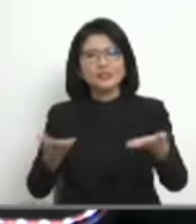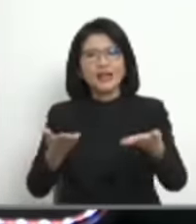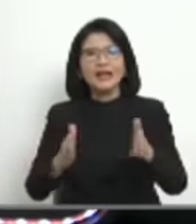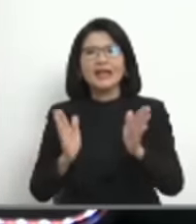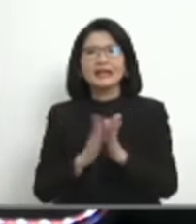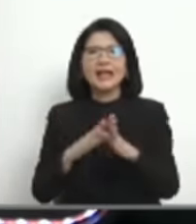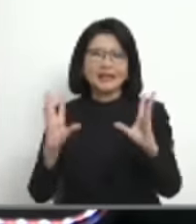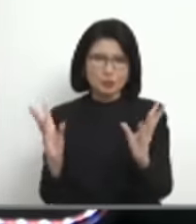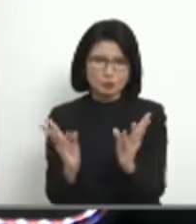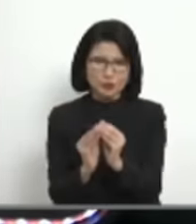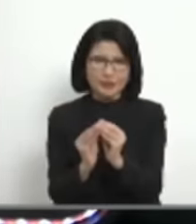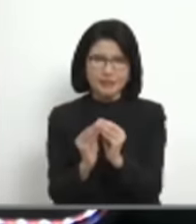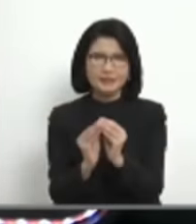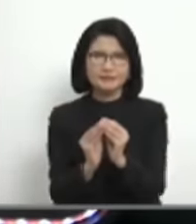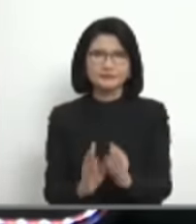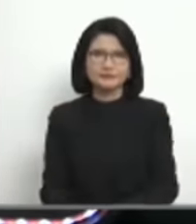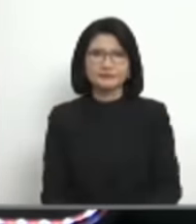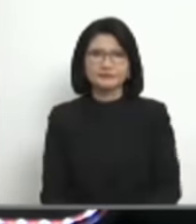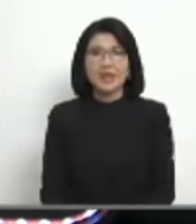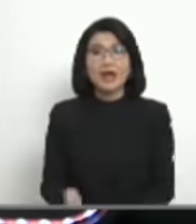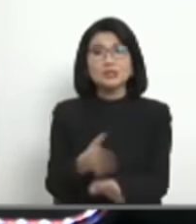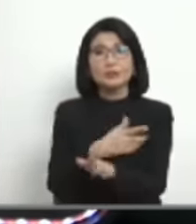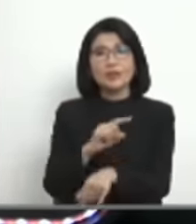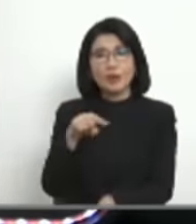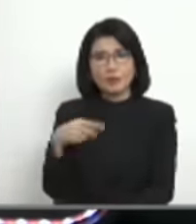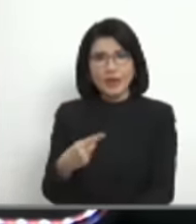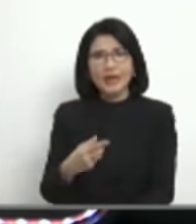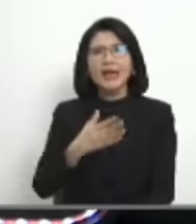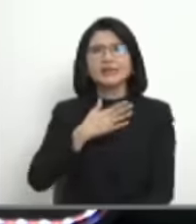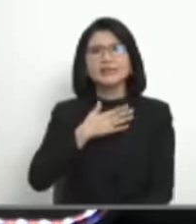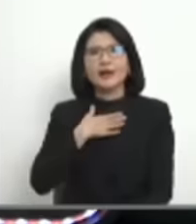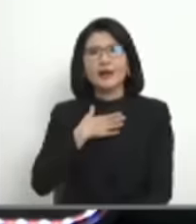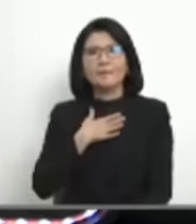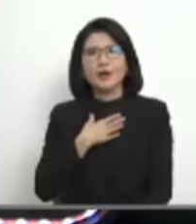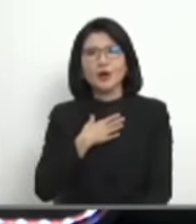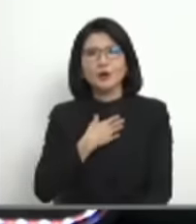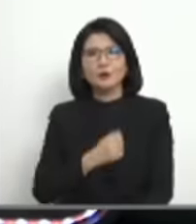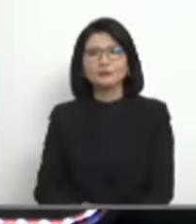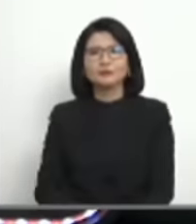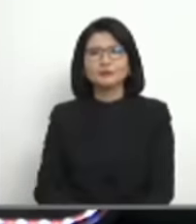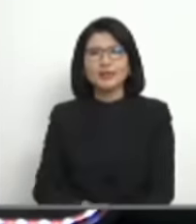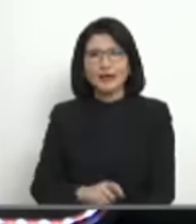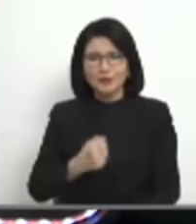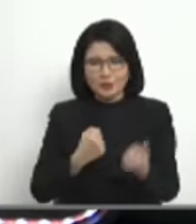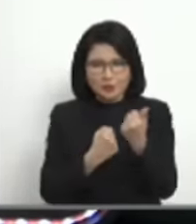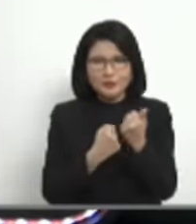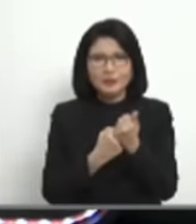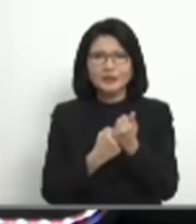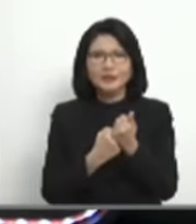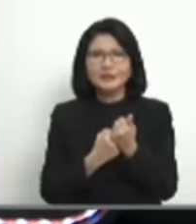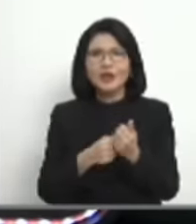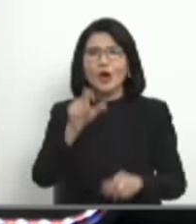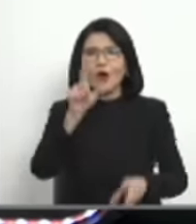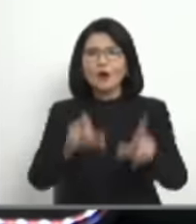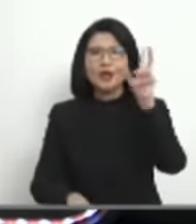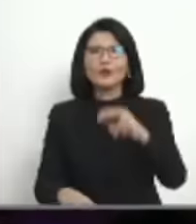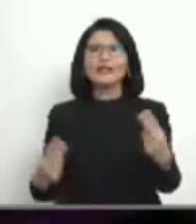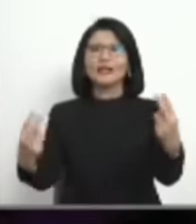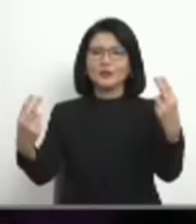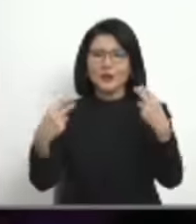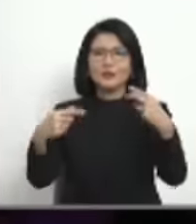inklusi tapi Andro Sebelum kita lanjutkan saya ingin memberikan apresiasi yang luar biasa terutama untuk audiens kita malam hari ini yang sangat